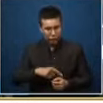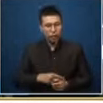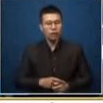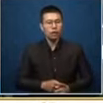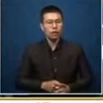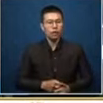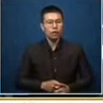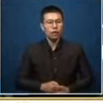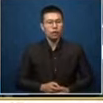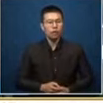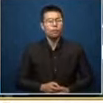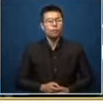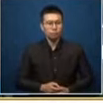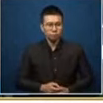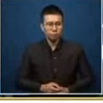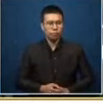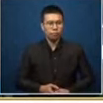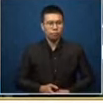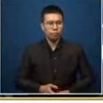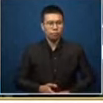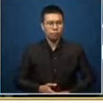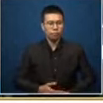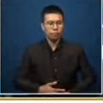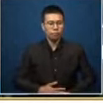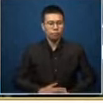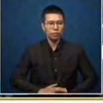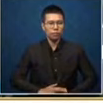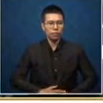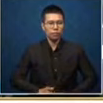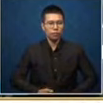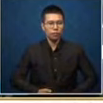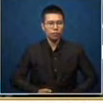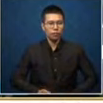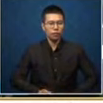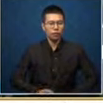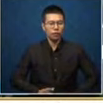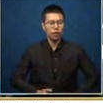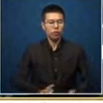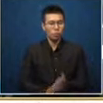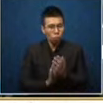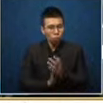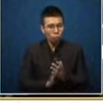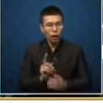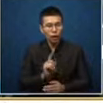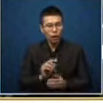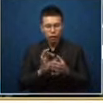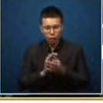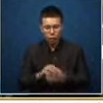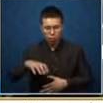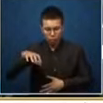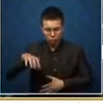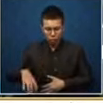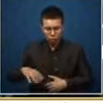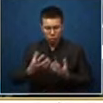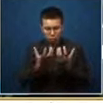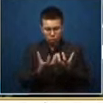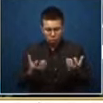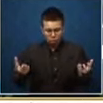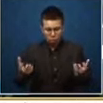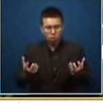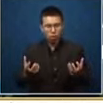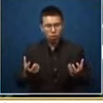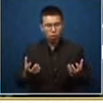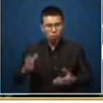ก็กำลังได้รับความชื่นชมนะครับเกี่ยวกับมรดกวัฒนธรรมที่เราได้รับการยืนยันจ